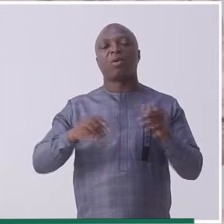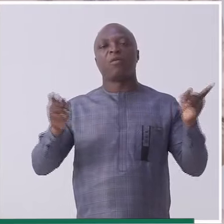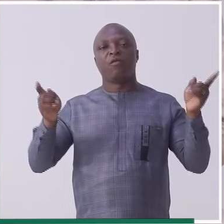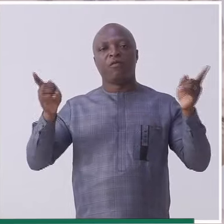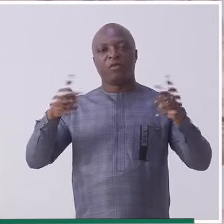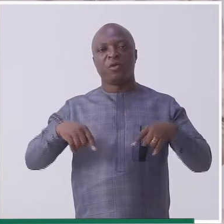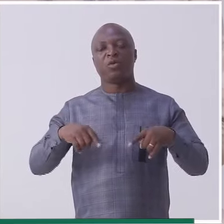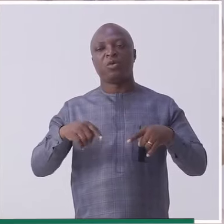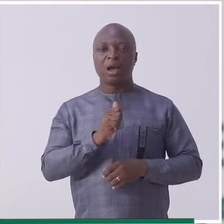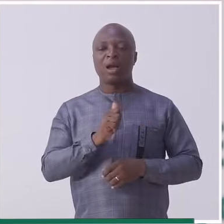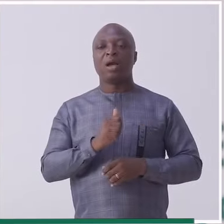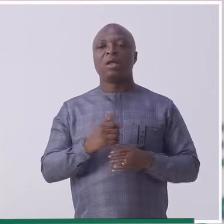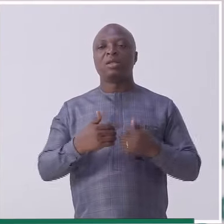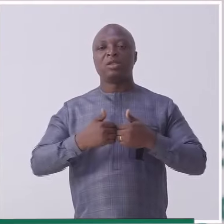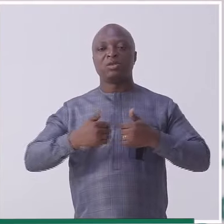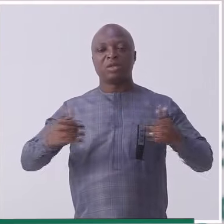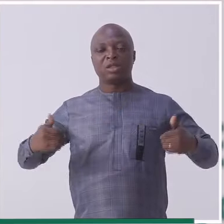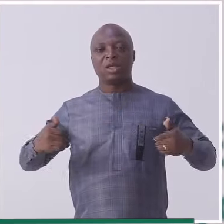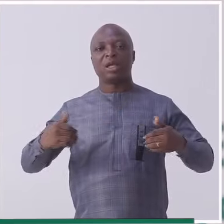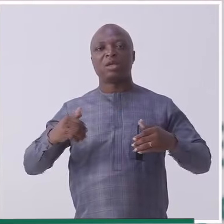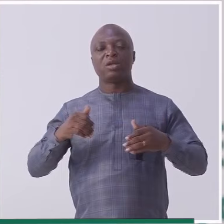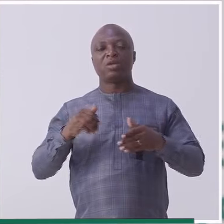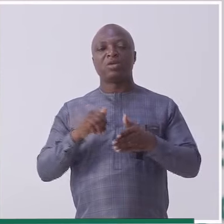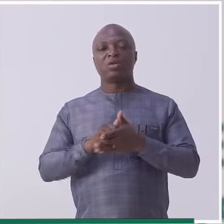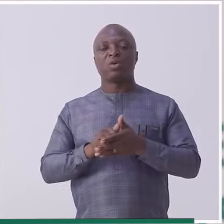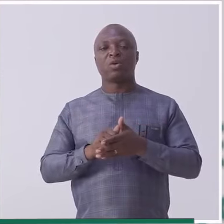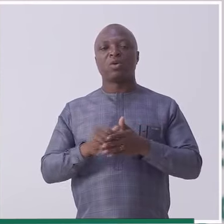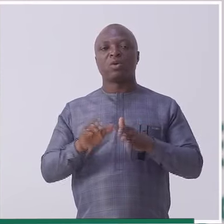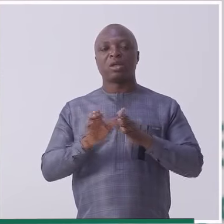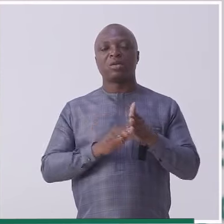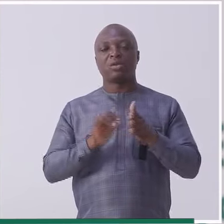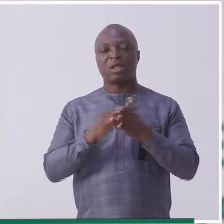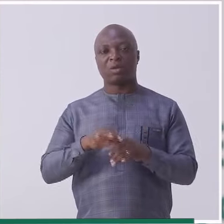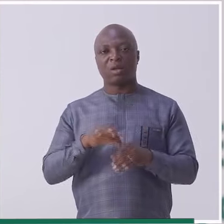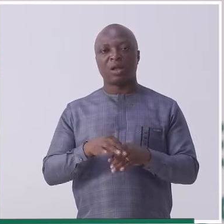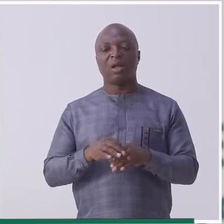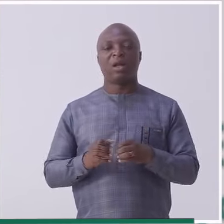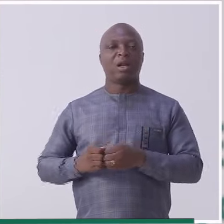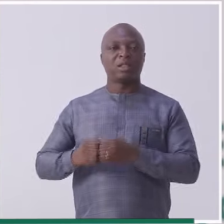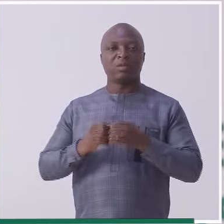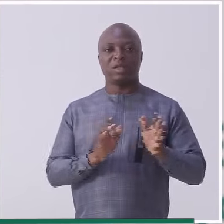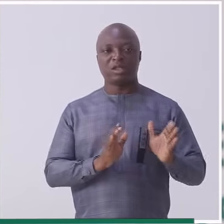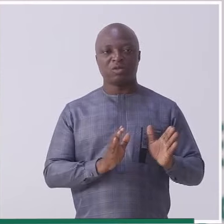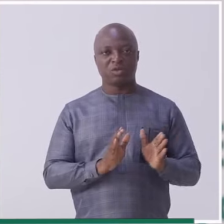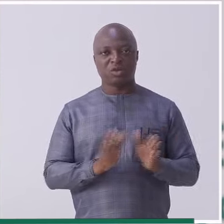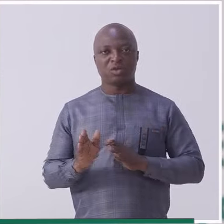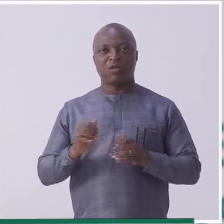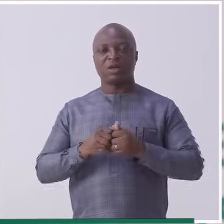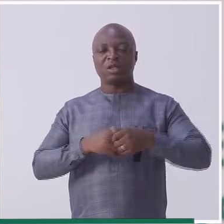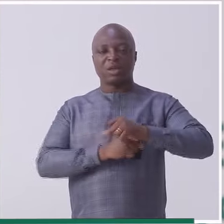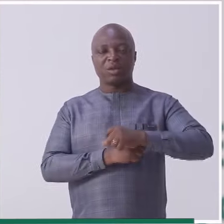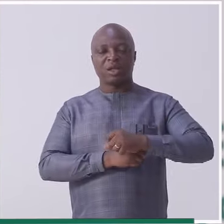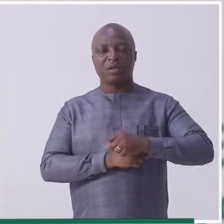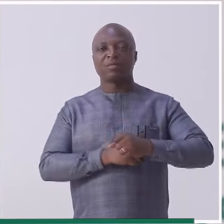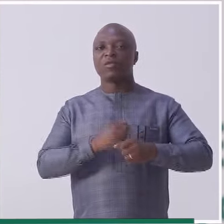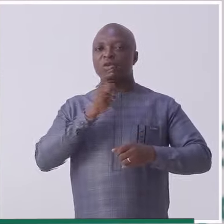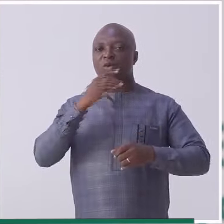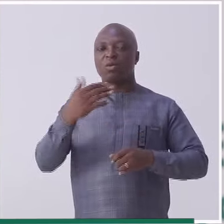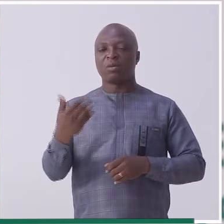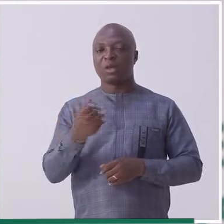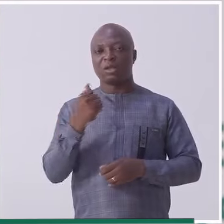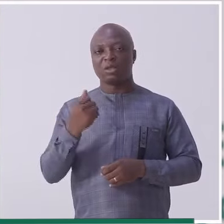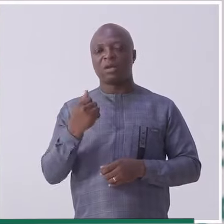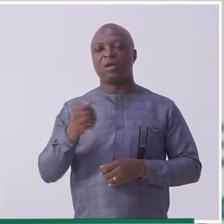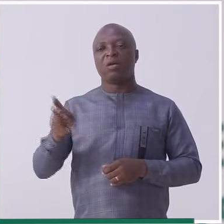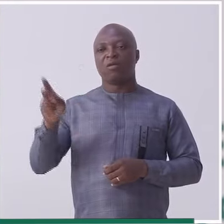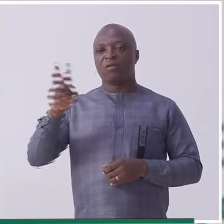devons pas dissocier le contexte sécuritaire de l'actualité électorale. Les dispositions en matière sécuritaire seront prises.